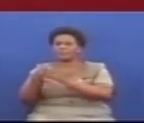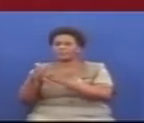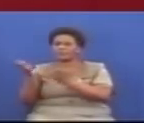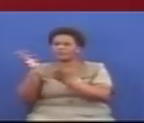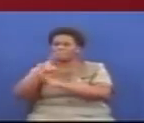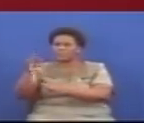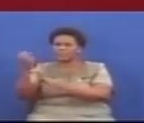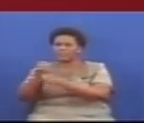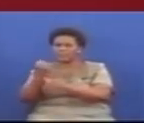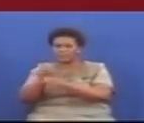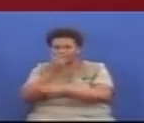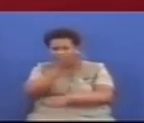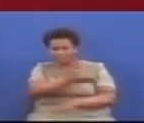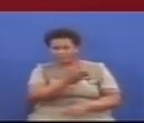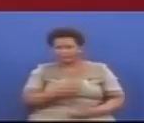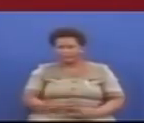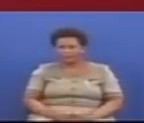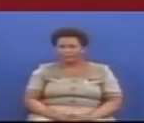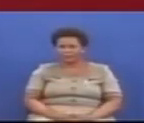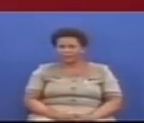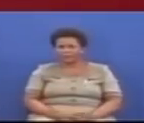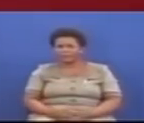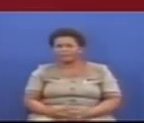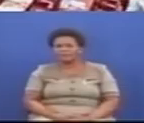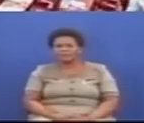aimalizie hii barabara?